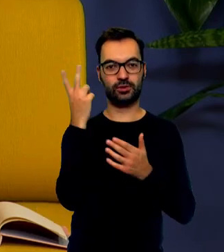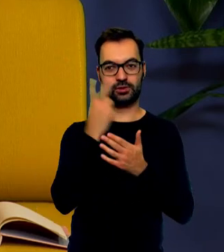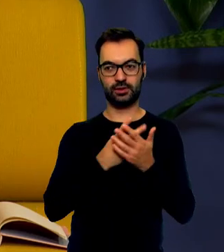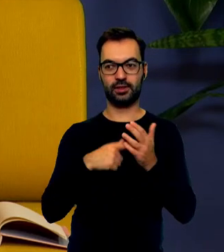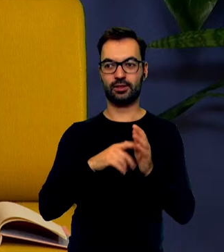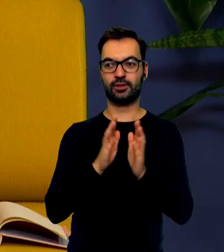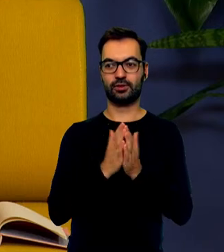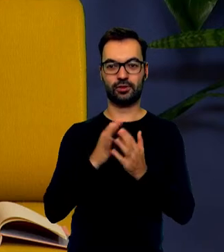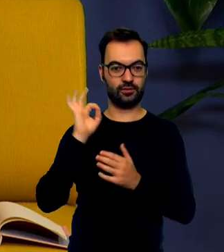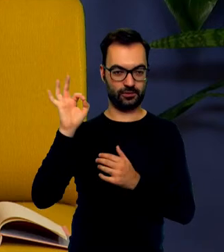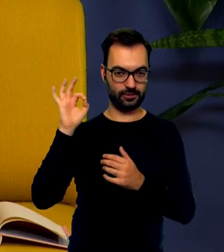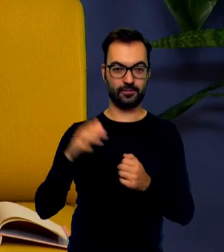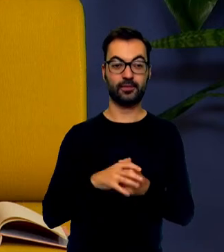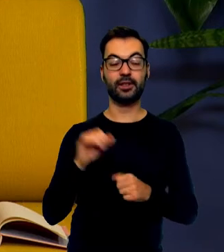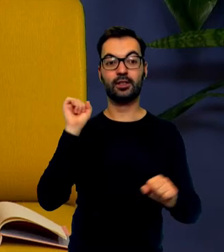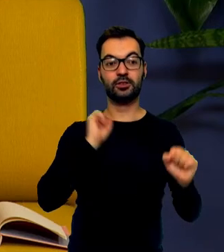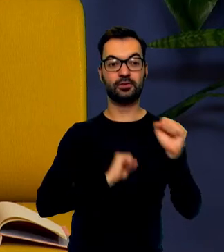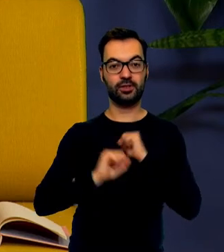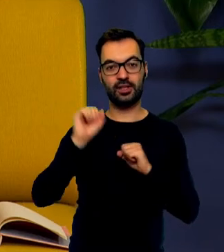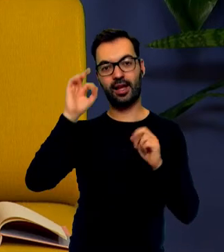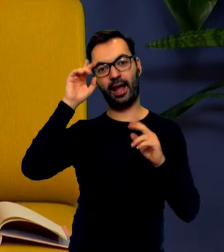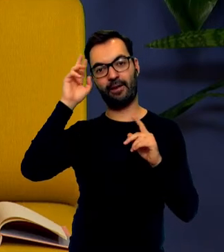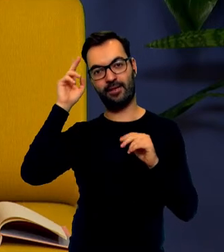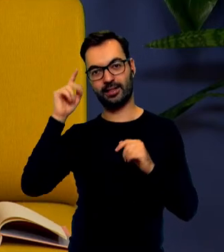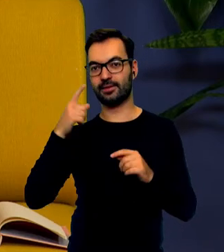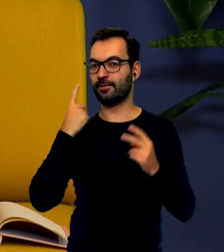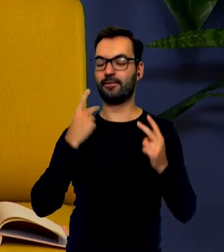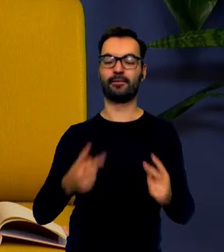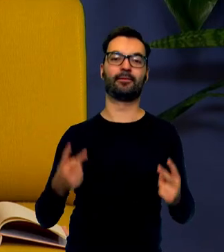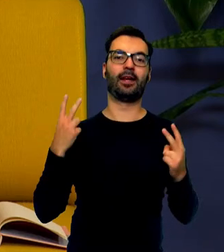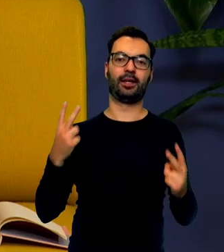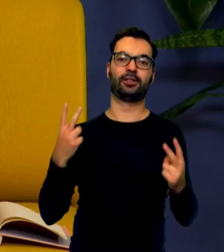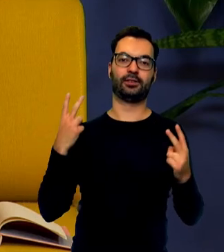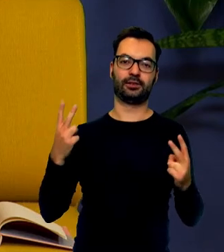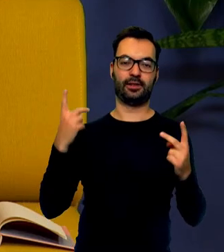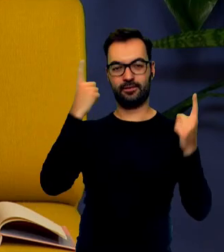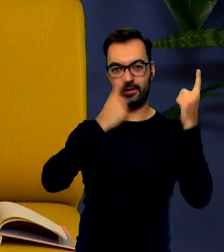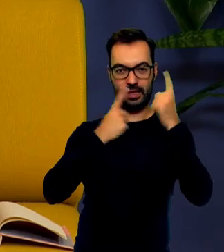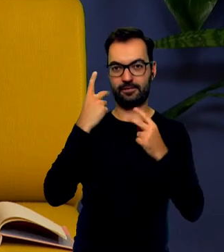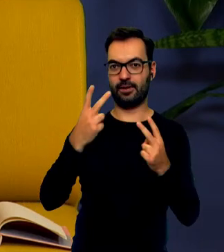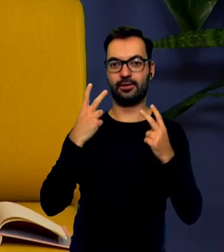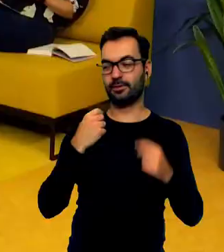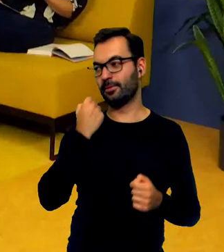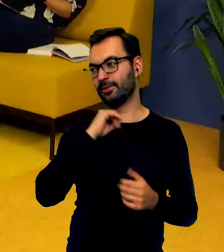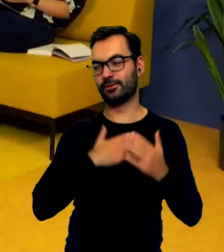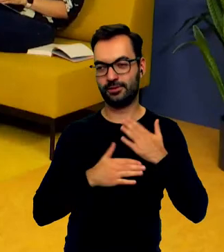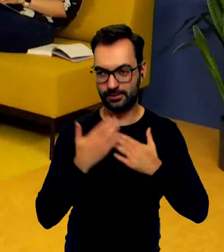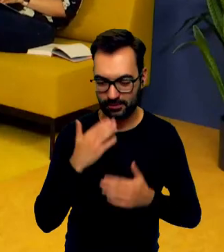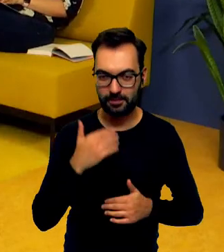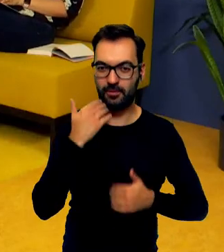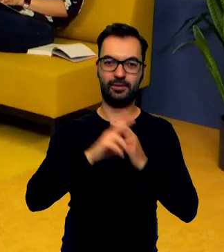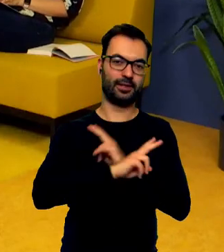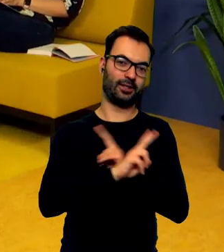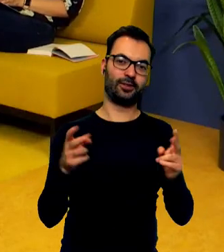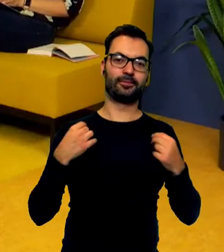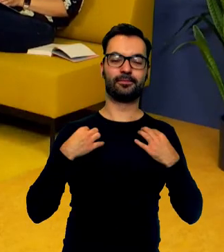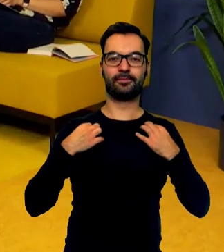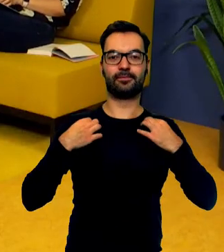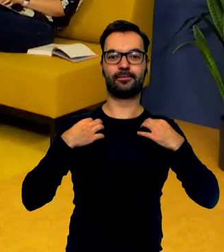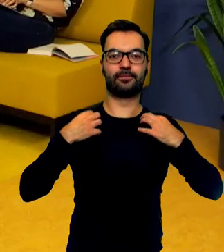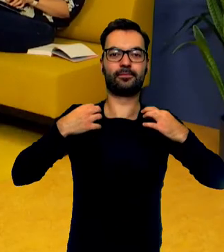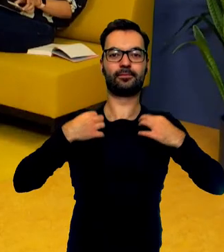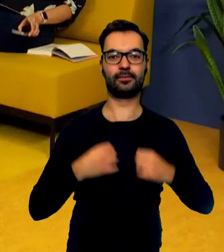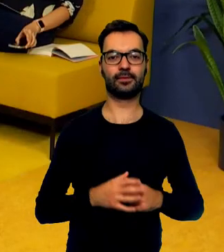zupełnie wyjątkowych książek pana Tomka. Ćwiczenia w refleksji są ważne w edukacyjnej przestrzeni. Bardzo mi miło, wszystkich pozdrawiam serdecznie. Więc od razu